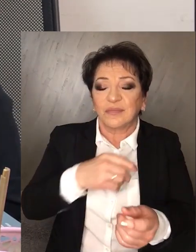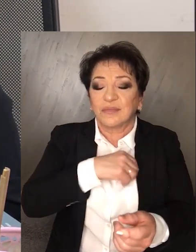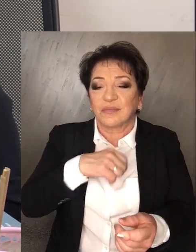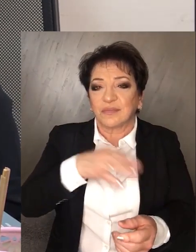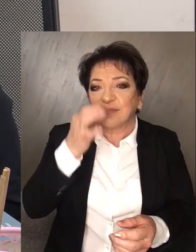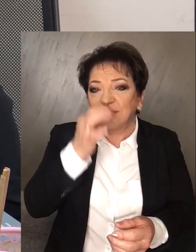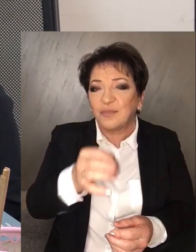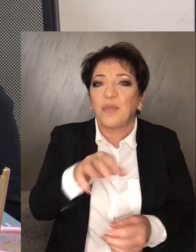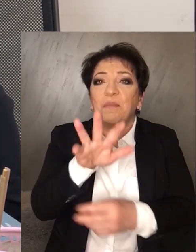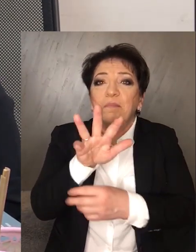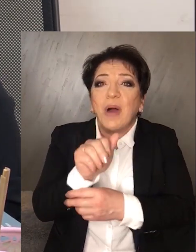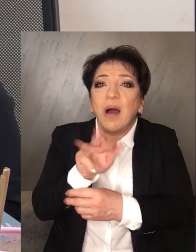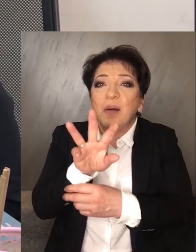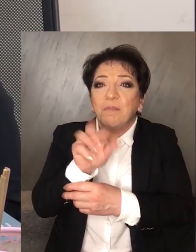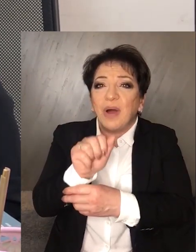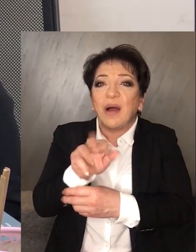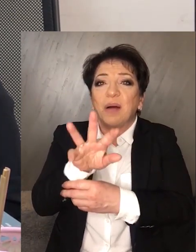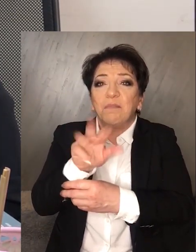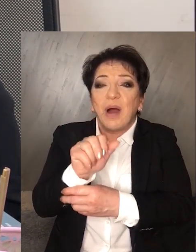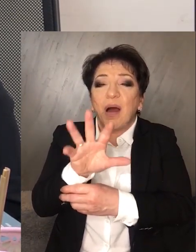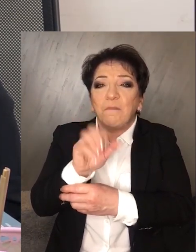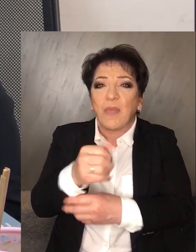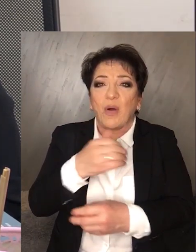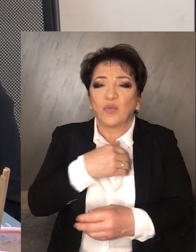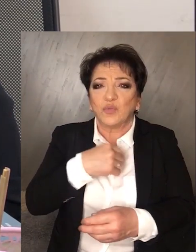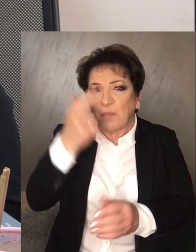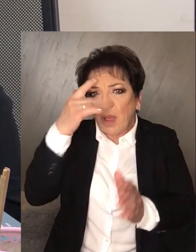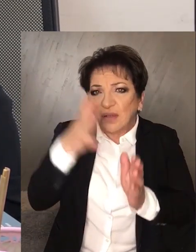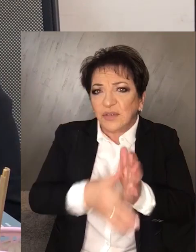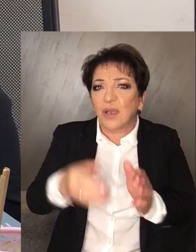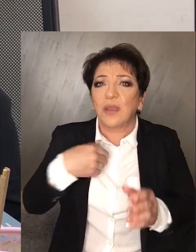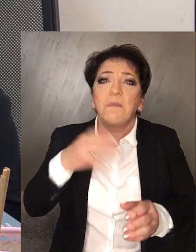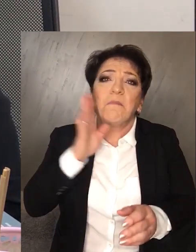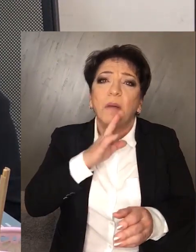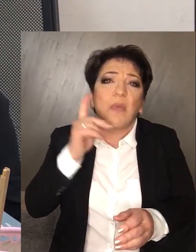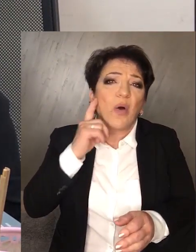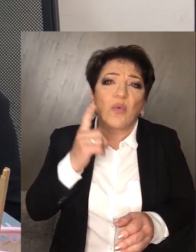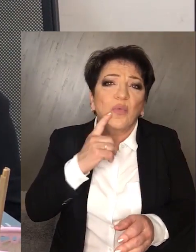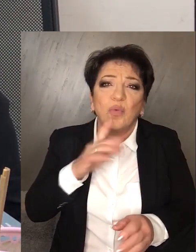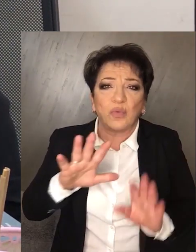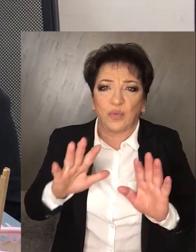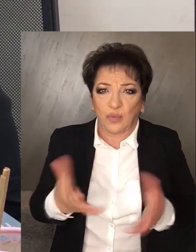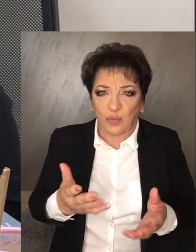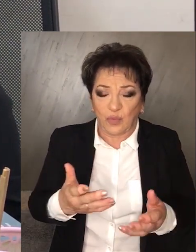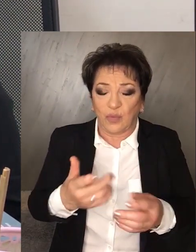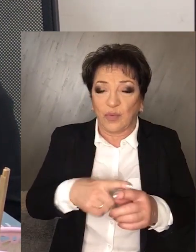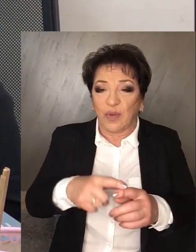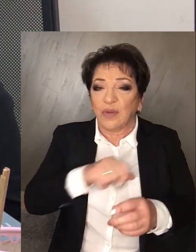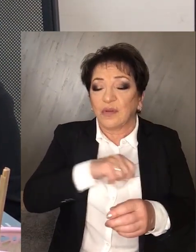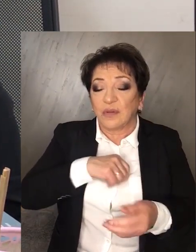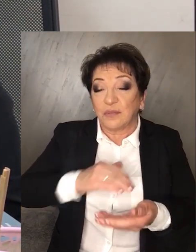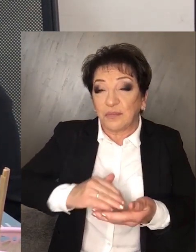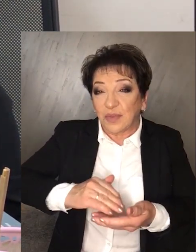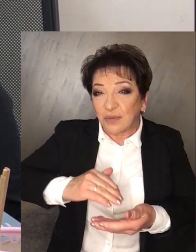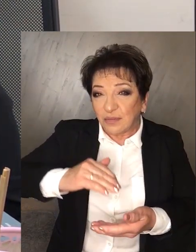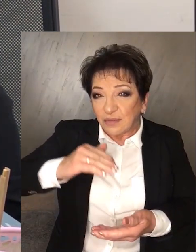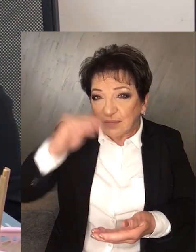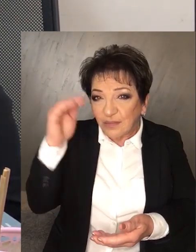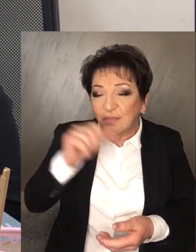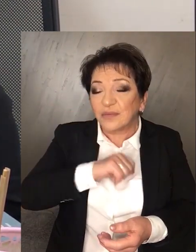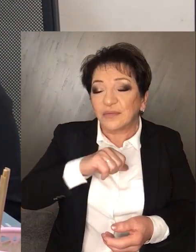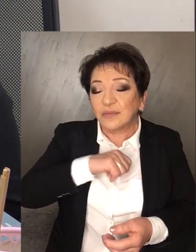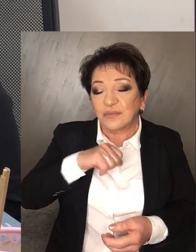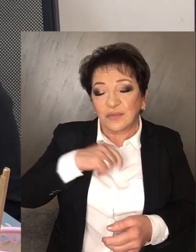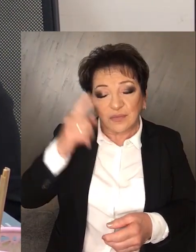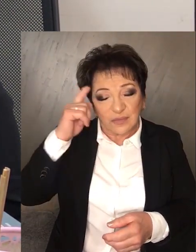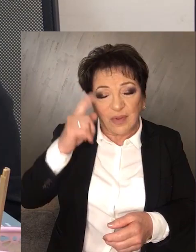ես մոտենում էի մամայիս հեռվից ու հետևից գալիս ու ասում էի մամա ու ուզում էի հասկանալ, թե ինչի ինքը չի